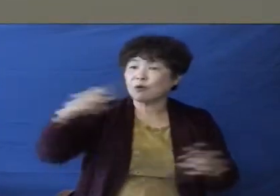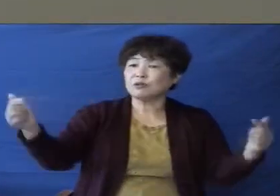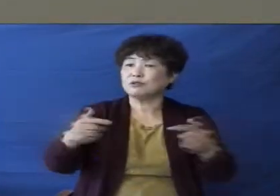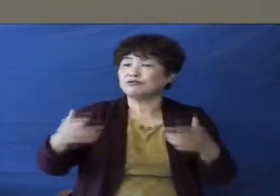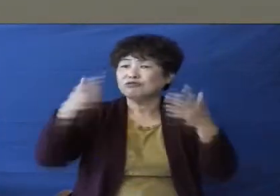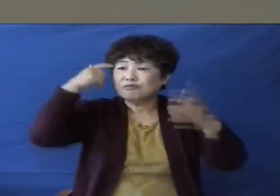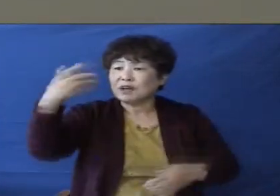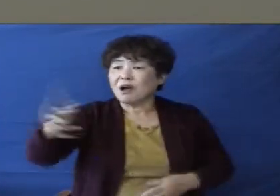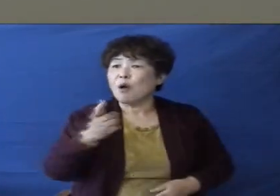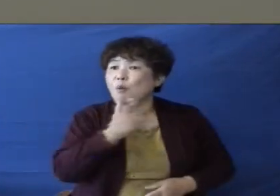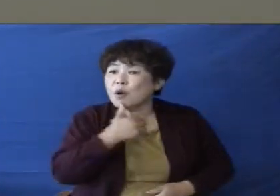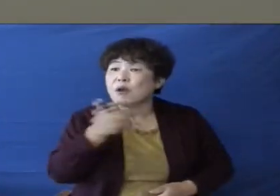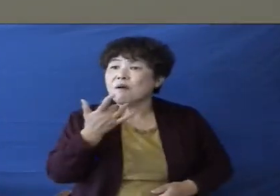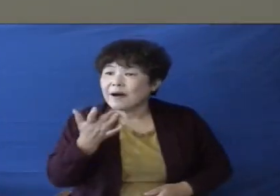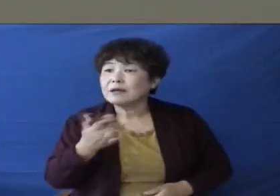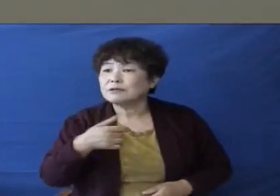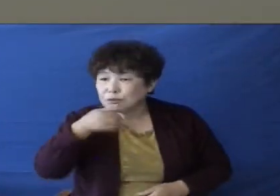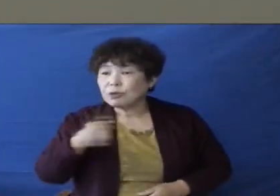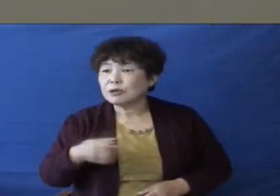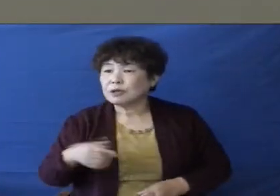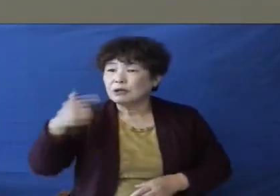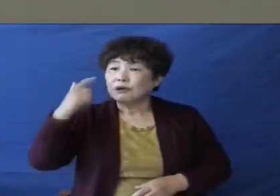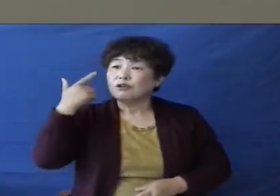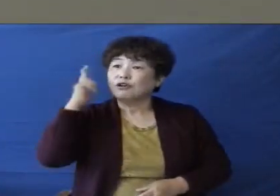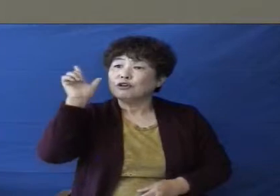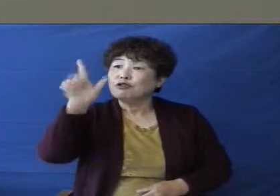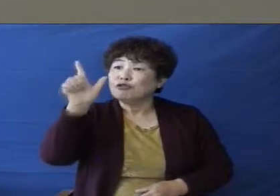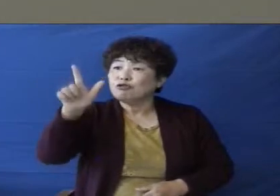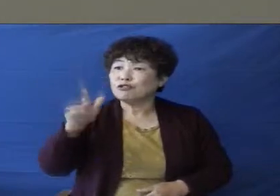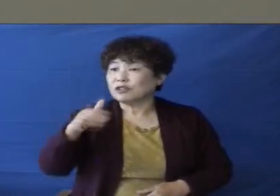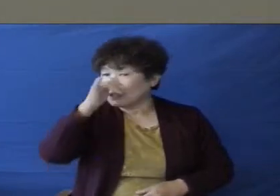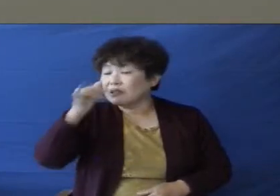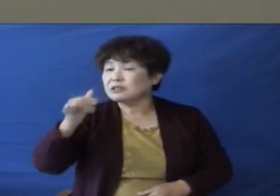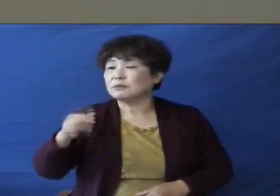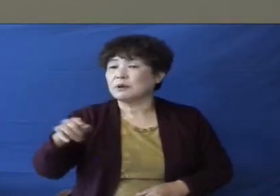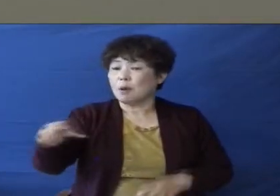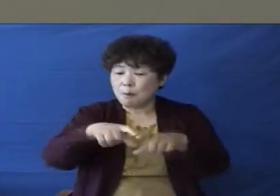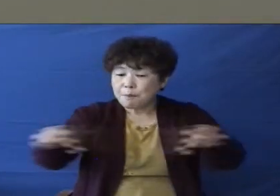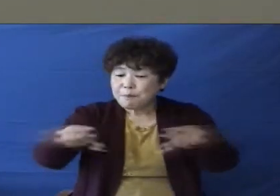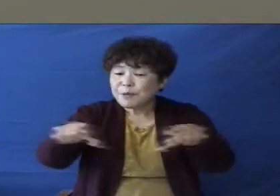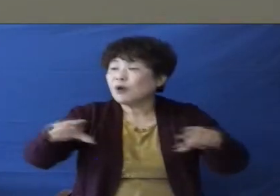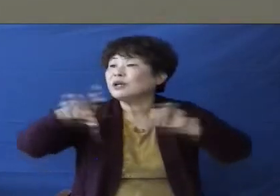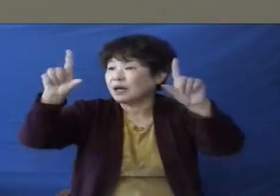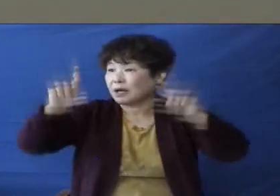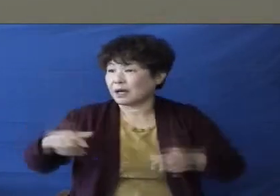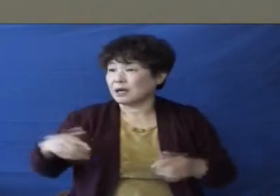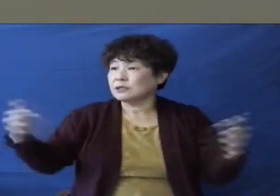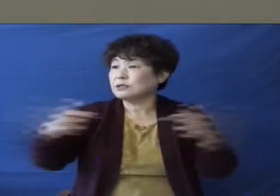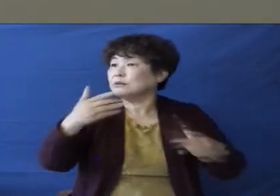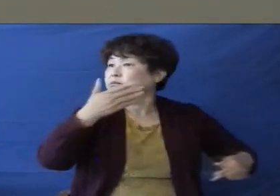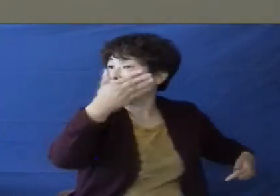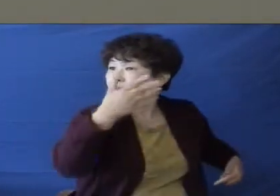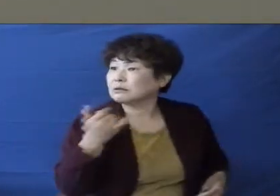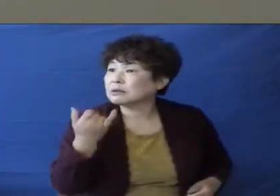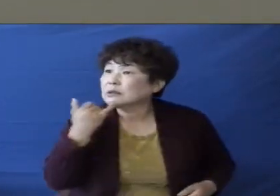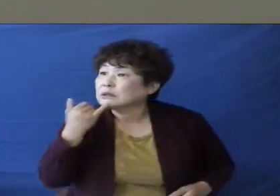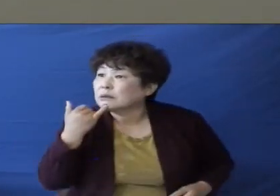여러분이 것을 보면서 야 그럼 잘못됐다고 생각하면 당이 예수님께 써야 되는거 아닙니까 근데